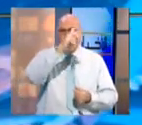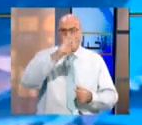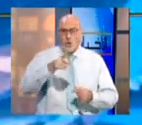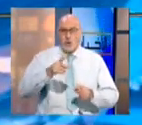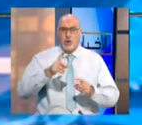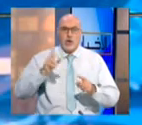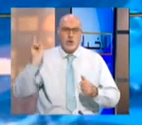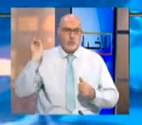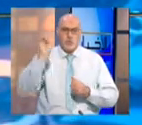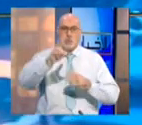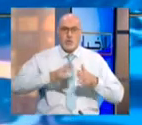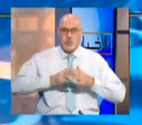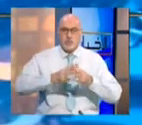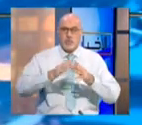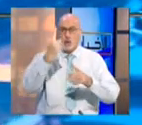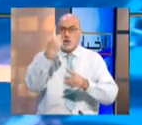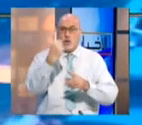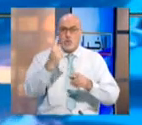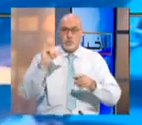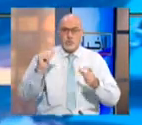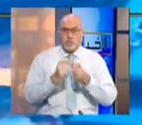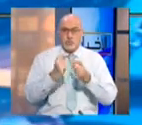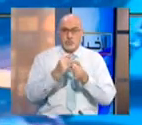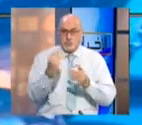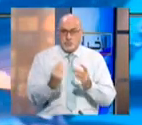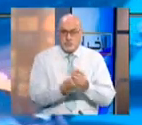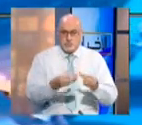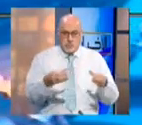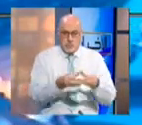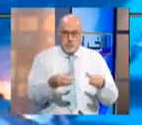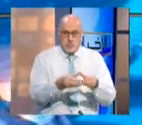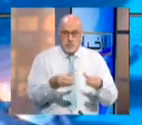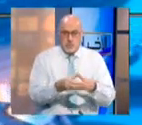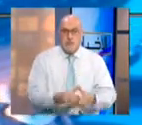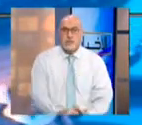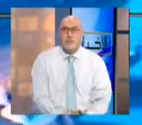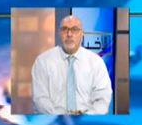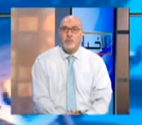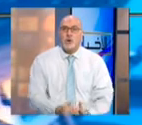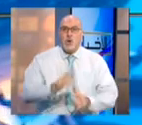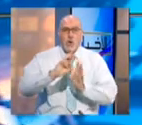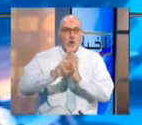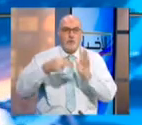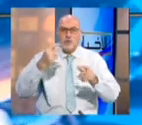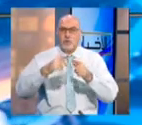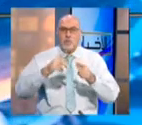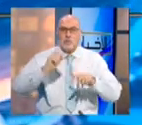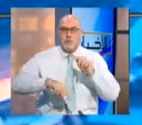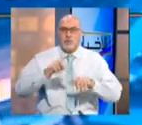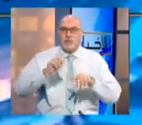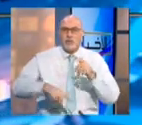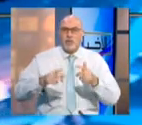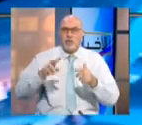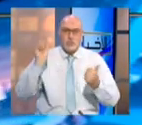المتخصصتين في النقل البحري في شركة واحدة، إعادة النظر جذريا في هيكلة سياسة النقل البحري للبضائع على